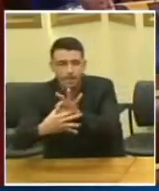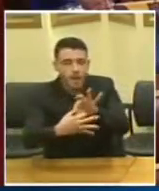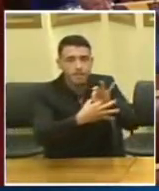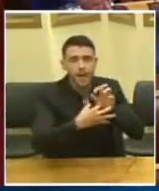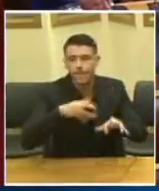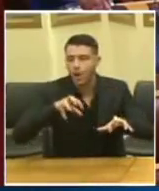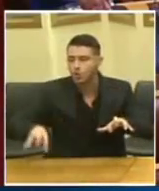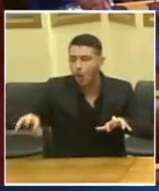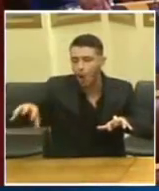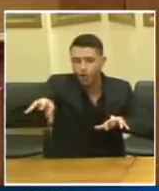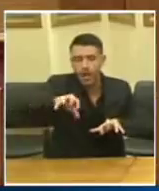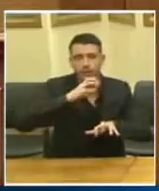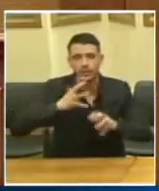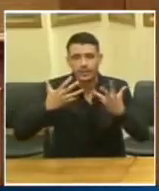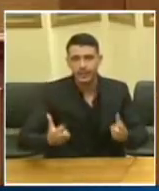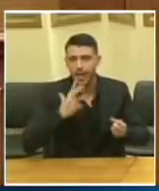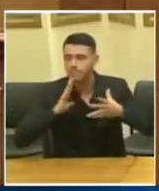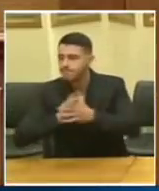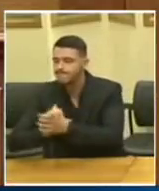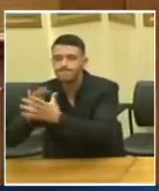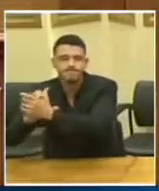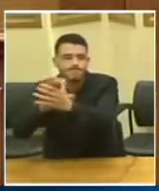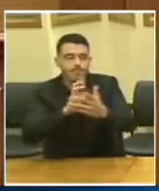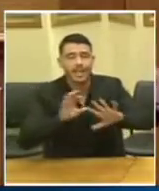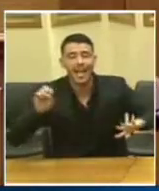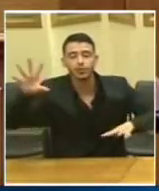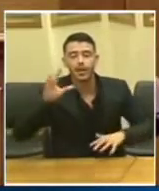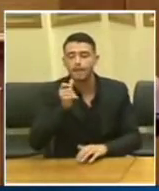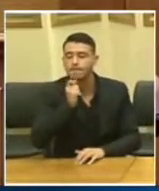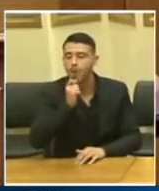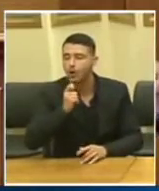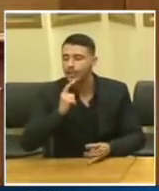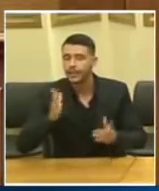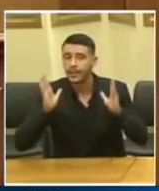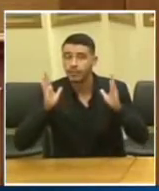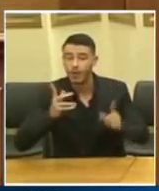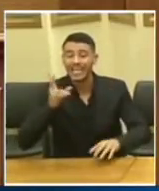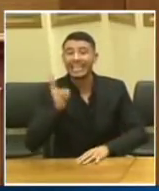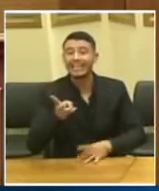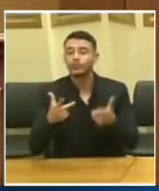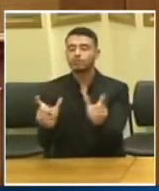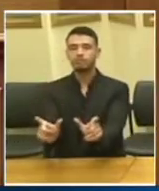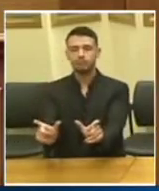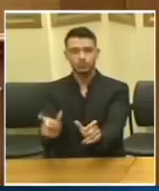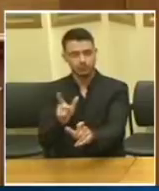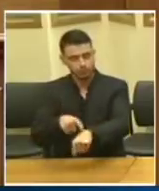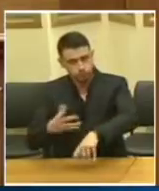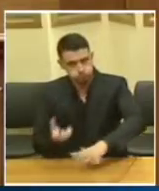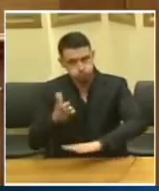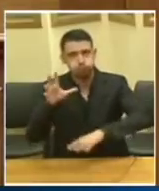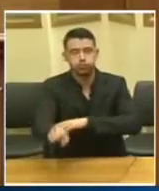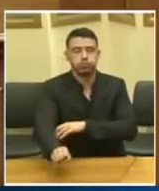στόχους, ιεραρχήσεις στην εξωτερική της πολιτική, που ξέρει να διαβλέπει κινδύνους και να τους προλαβαίνει, που